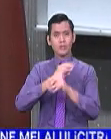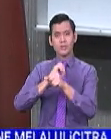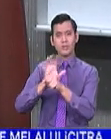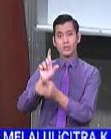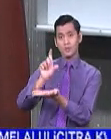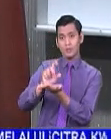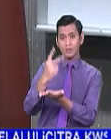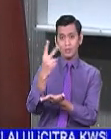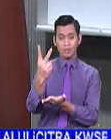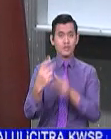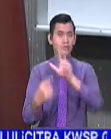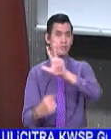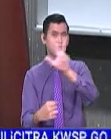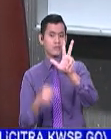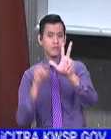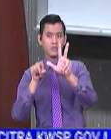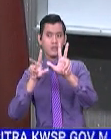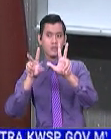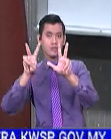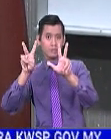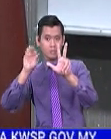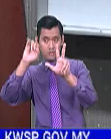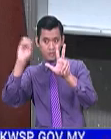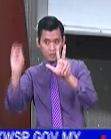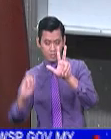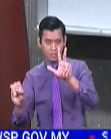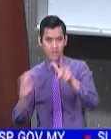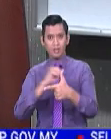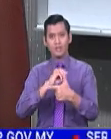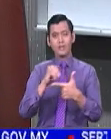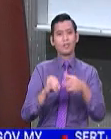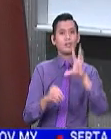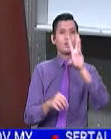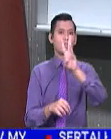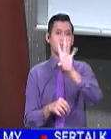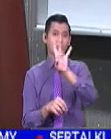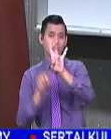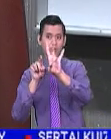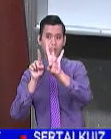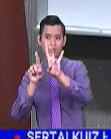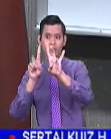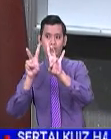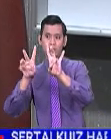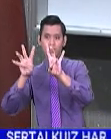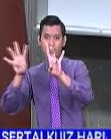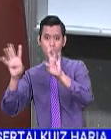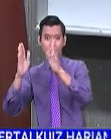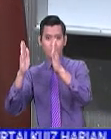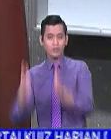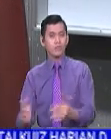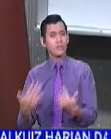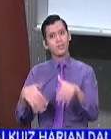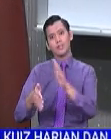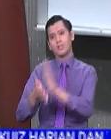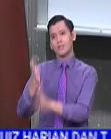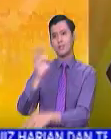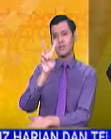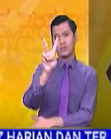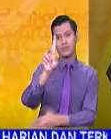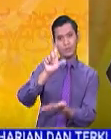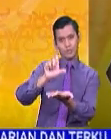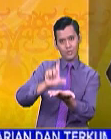les ramai 30332 100/67 124 penduduk lengkap menerima dua dosis